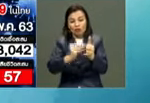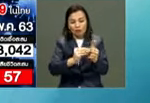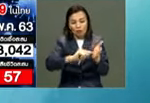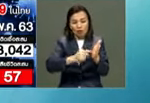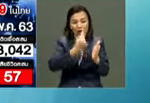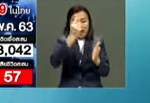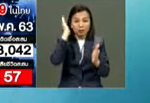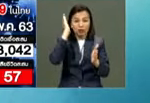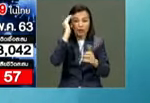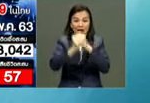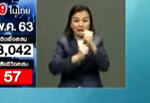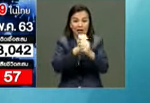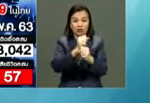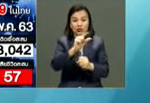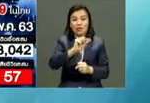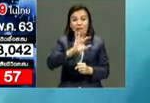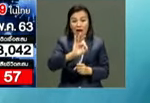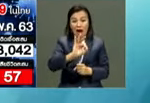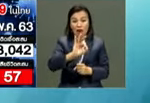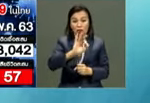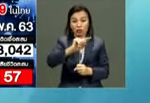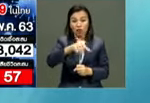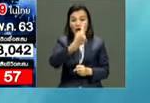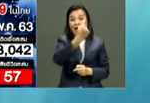มีฟรานซ์มีบราซิลที่เป็นตัวเลขกำกับก็คือมีทางประเทศกำกับเข้าไปด้วยคือเป็นประเทศที่มีการติดเชื้อสูงและทำให้ยอดมันพุ่งขึ้นมานะครับทำให้กราฟมันพุ่งแล้วไม่ลงซะทีเนี่ยเพราะว่าอเมริกามาก่อนนะครับช่วงแรกจีนนะครับแล้วต่อมาเป็นอเมริกาที่ที่พุ่งขึ้นชั้นอย่างนี้แล้วก็ไปต่อด้วยฝรั่งเศสนะครับเข้าไปอีกหมื่นกว่าเนี่ยนะครับแล้วก็ไปต่อด้วยทางราซิลซึ่งตอนนี้กำลังพุ่งขึ้นเรื่อยๆนะครับเพราะฉะนั้นยังวางใจไม่ได้เพราะว่าทั่วโลกยังพุ่งชันกันอยู่อย่างนี้นะครับมีประเด็นข่าวของต่างประเทศอีแทวอนยังระบาดไม่หยุดนะครับเกาหลีใต้เตรียมยกระดับป้องกันนะครับก็คือว่าอย่างที่บอกมานะครับรายที่ติดเชื้อคนแรกเป็นผู้ป่วยชาย29ปีรายเดียวตอนนี้